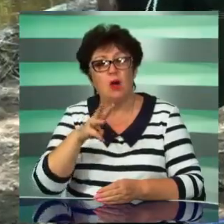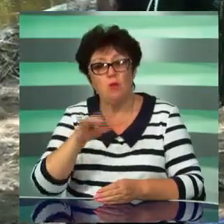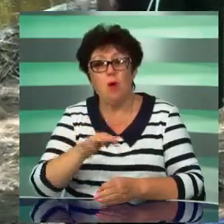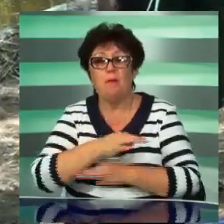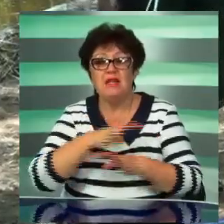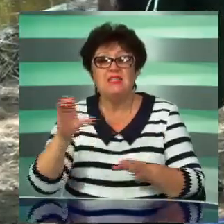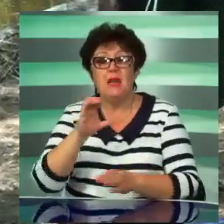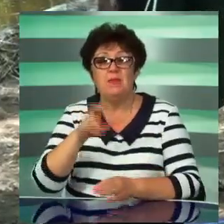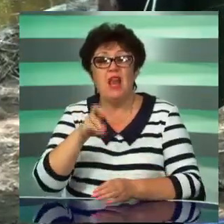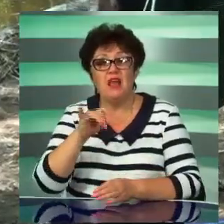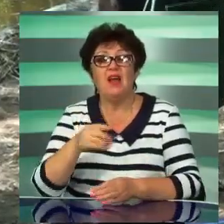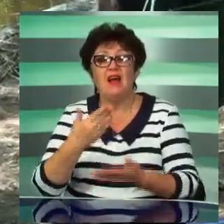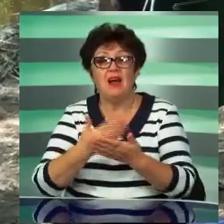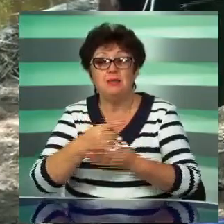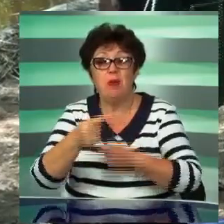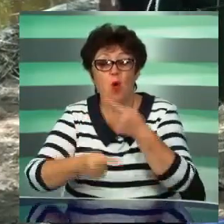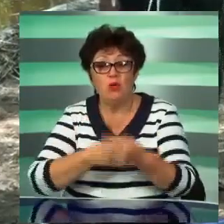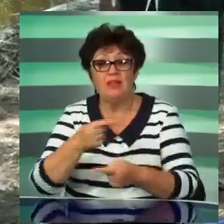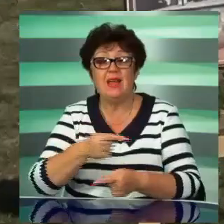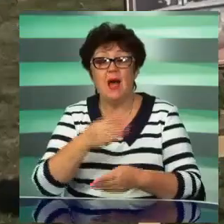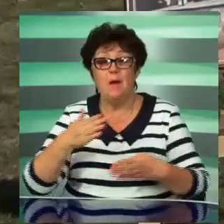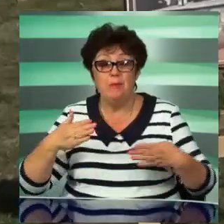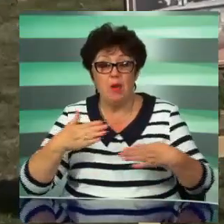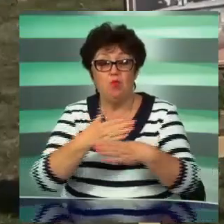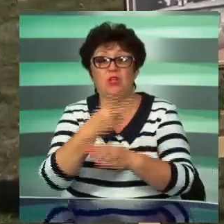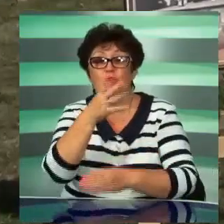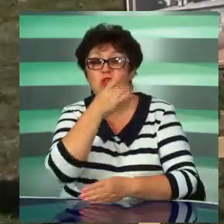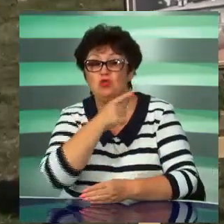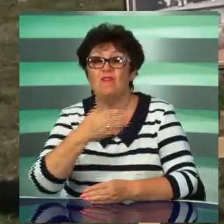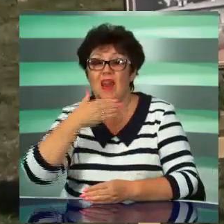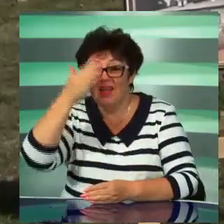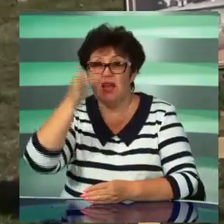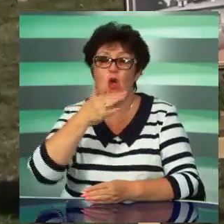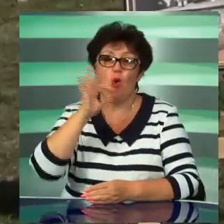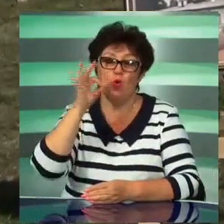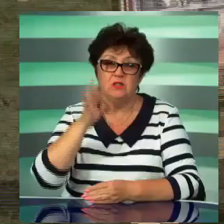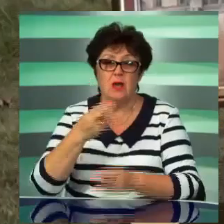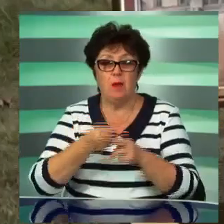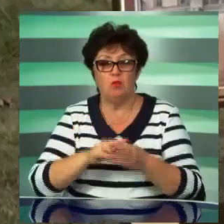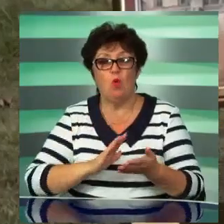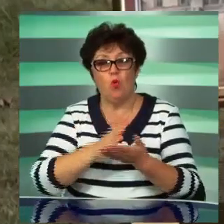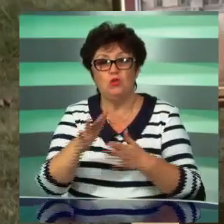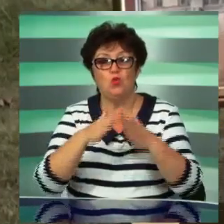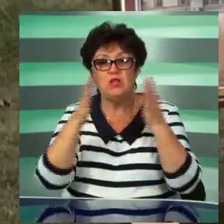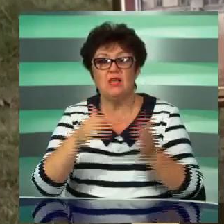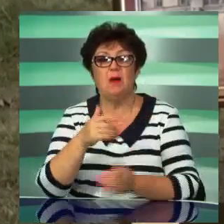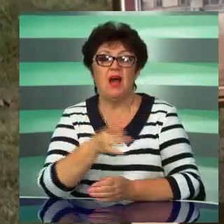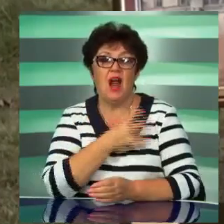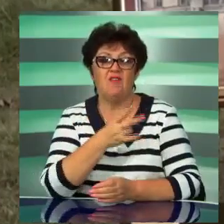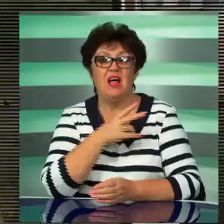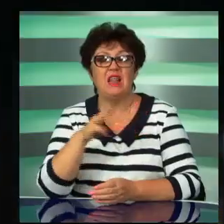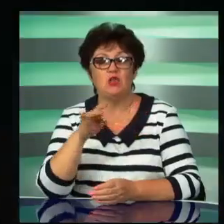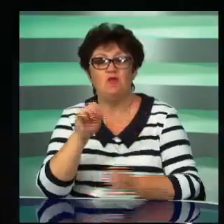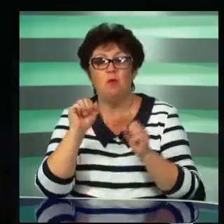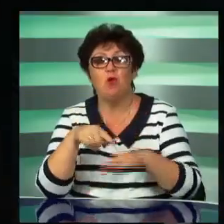Праздник «Серебряная лира» как раз и проходит на перепутье двух сезонов – лета и осени. Поэтому гости усадьбы графа Толстого как раз